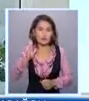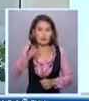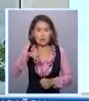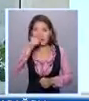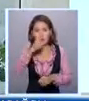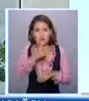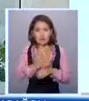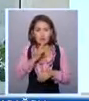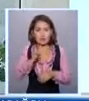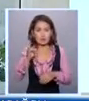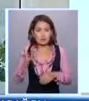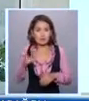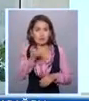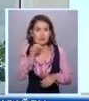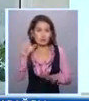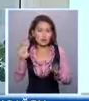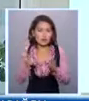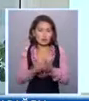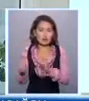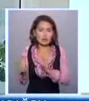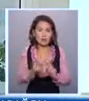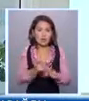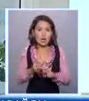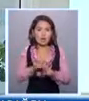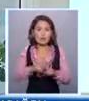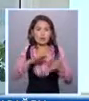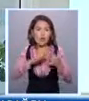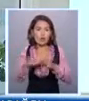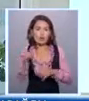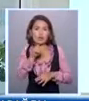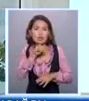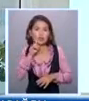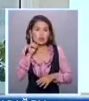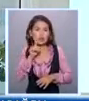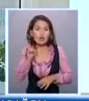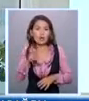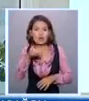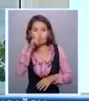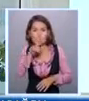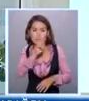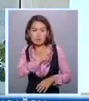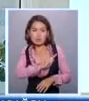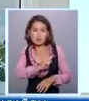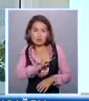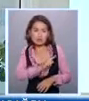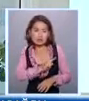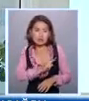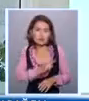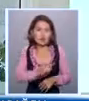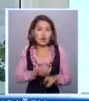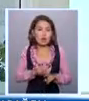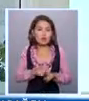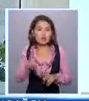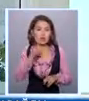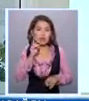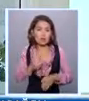Енді қазір ол осы ауылдық жастарға, жұмысшыл жастарға, одан кейін мүмкіндігі шектеулі жастарға,